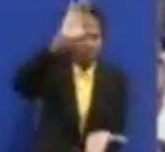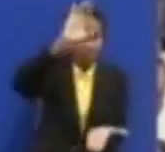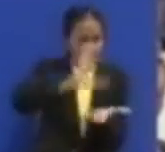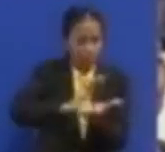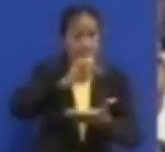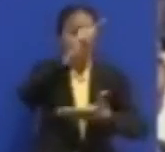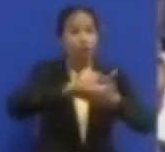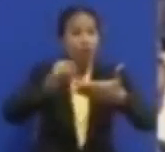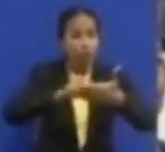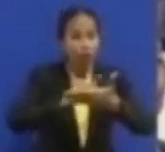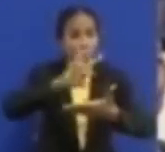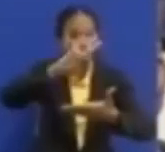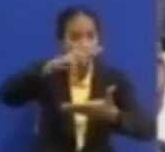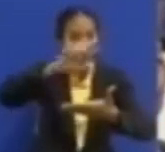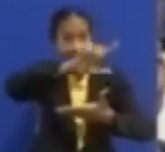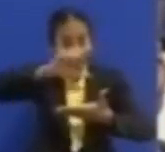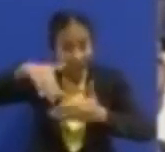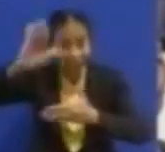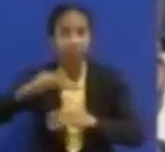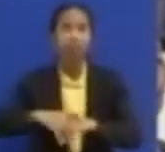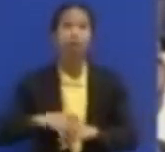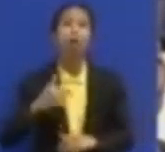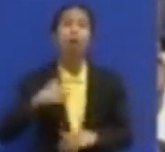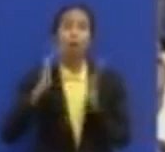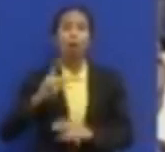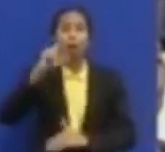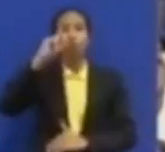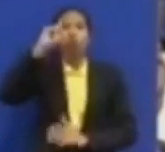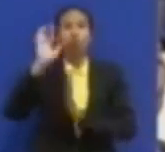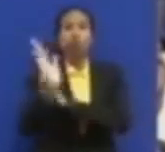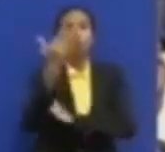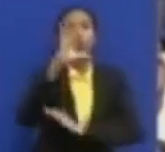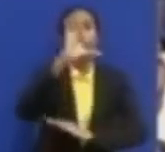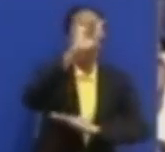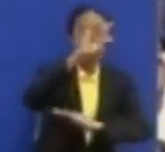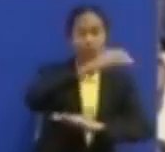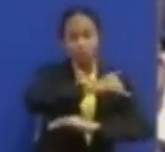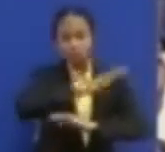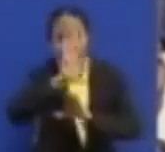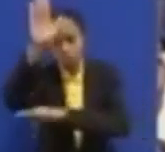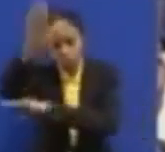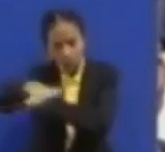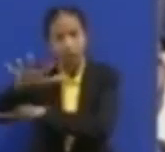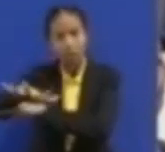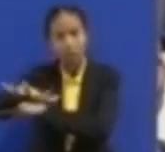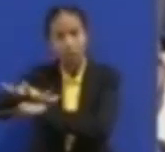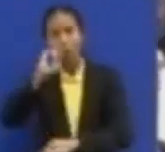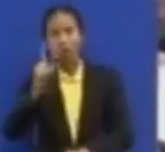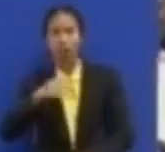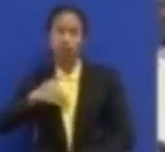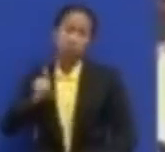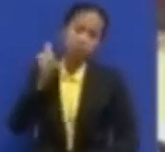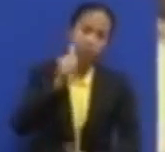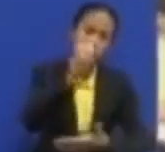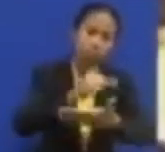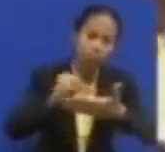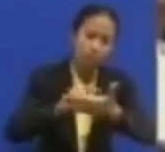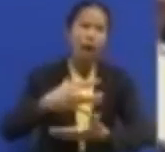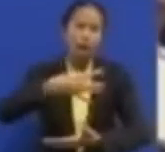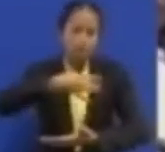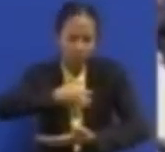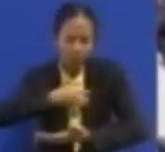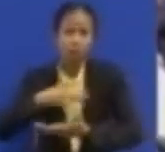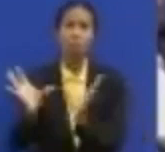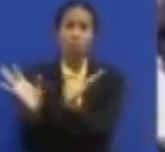ประชาชนตื่นขึ้นมาตั้งแต่ 8:00 นไปถึง 5:00 นเย็นไปลงคะแนนเพื่อจะให้ประธานสภาผู้แทนราษฎรเกิดขึ้นและดำเนินการใน